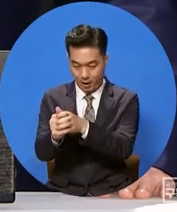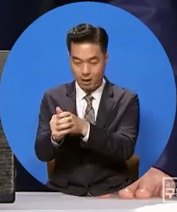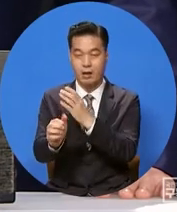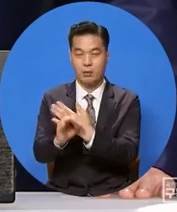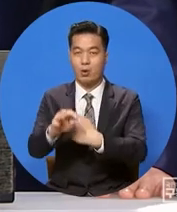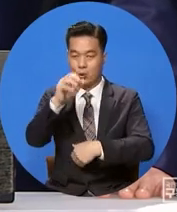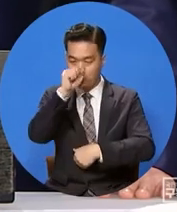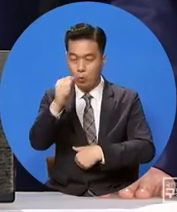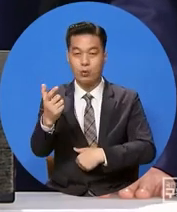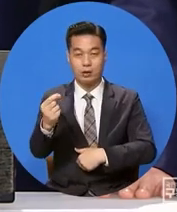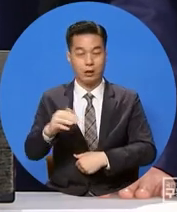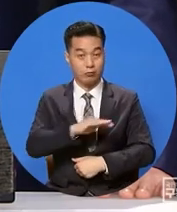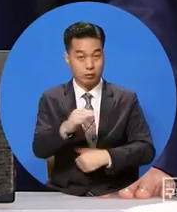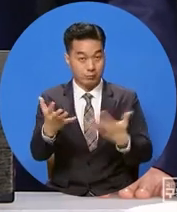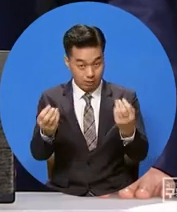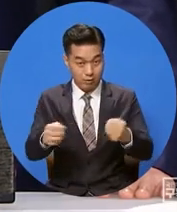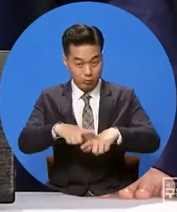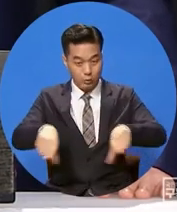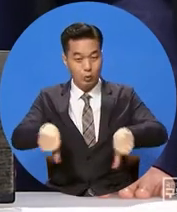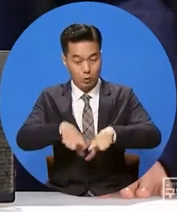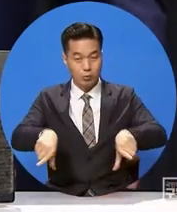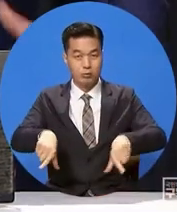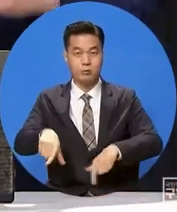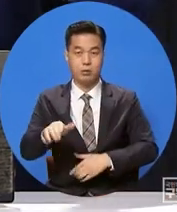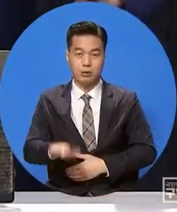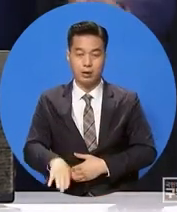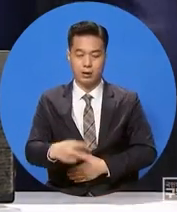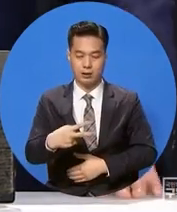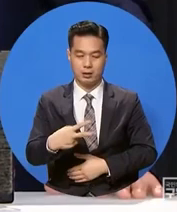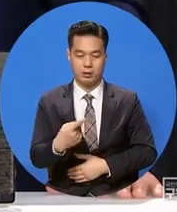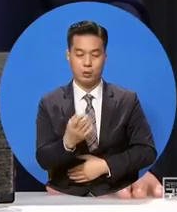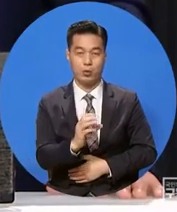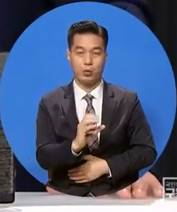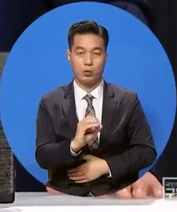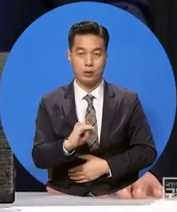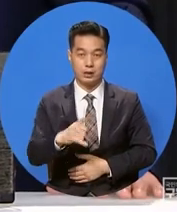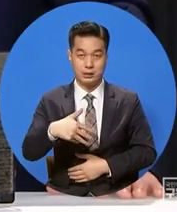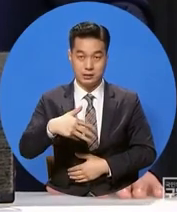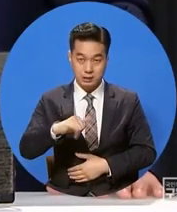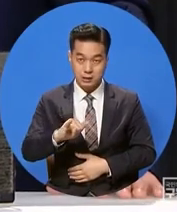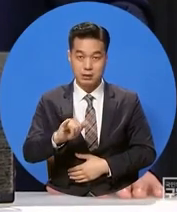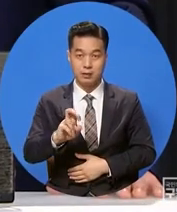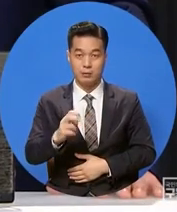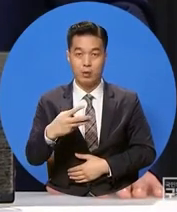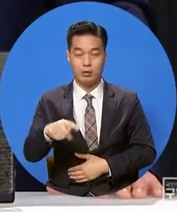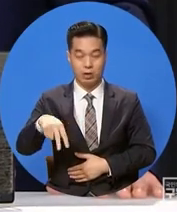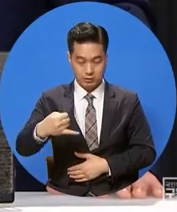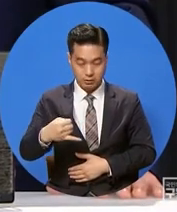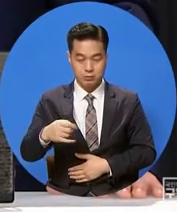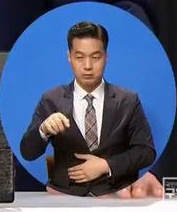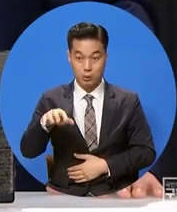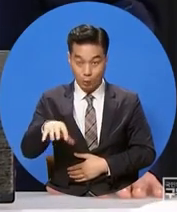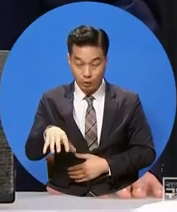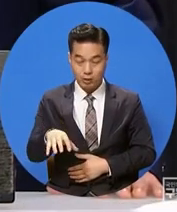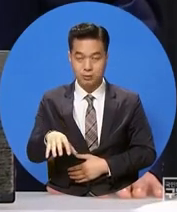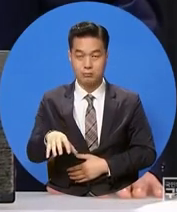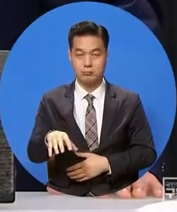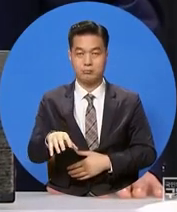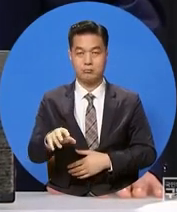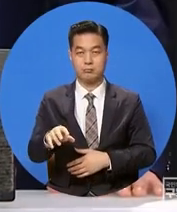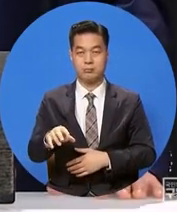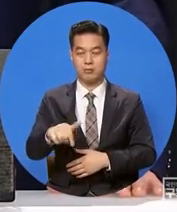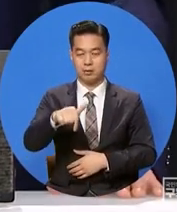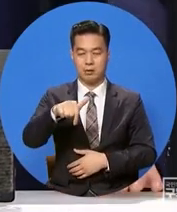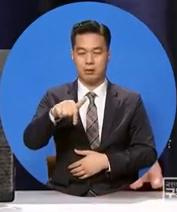괜찮을 것이다. 우리 그런 거 많이 하지 않습니까? 예. 뭐 도이치 그 골드만삭스 출신이라고 하니까 실력이